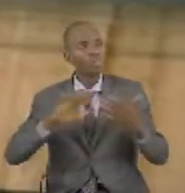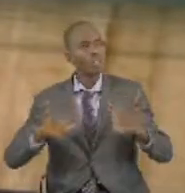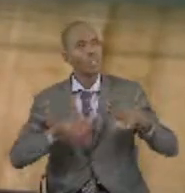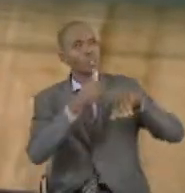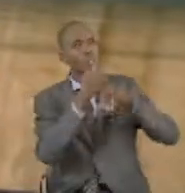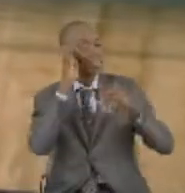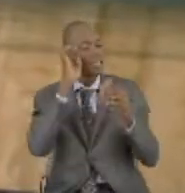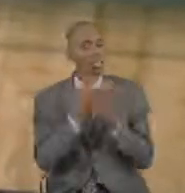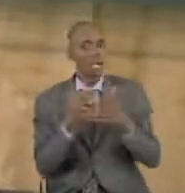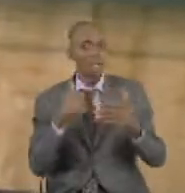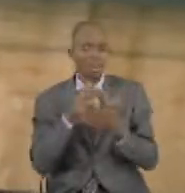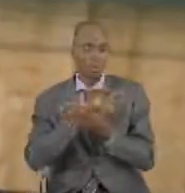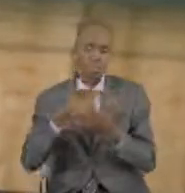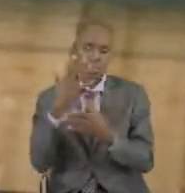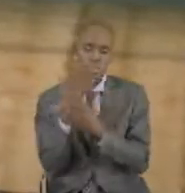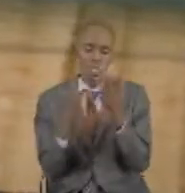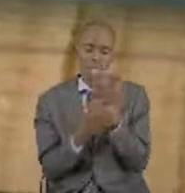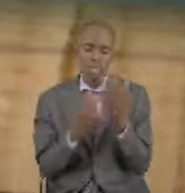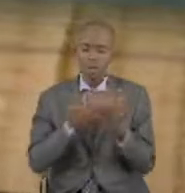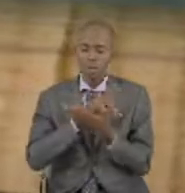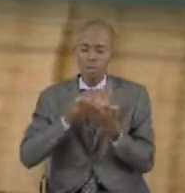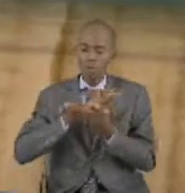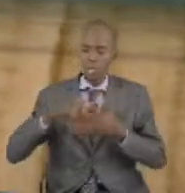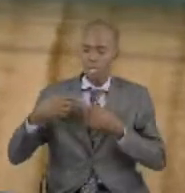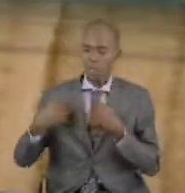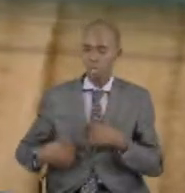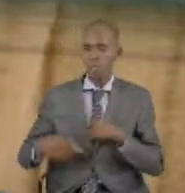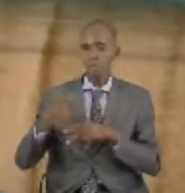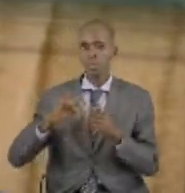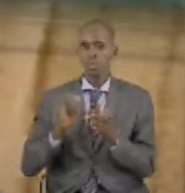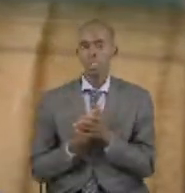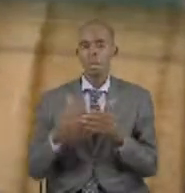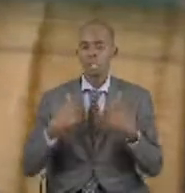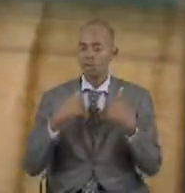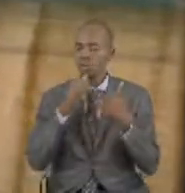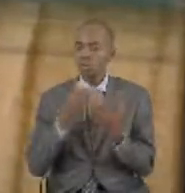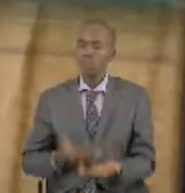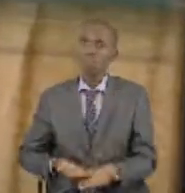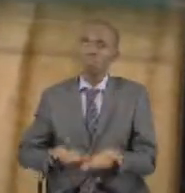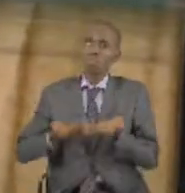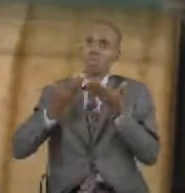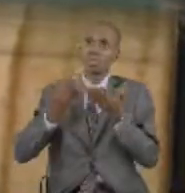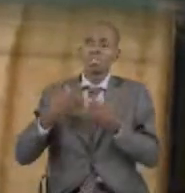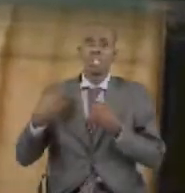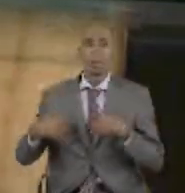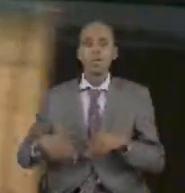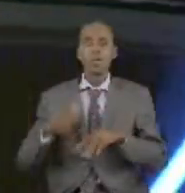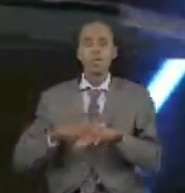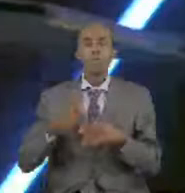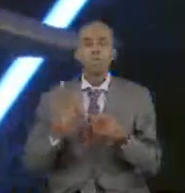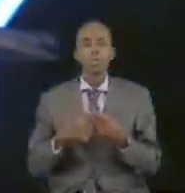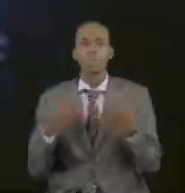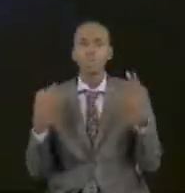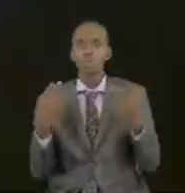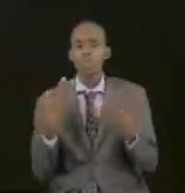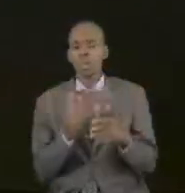l'est mais pur le même pu les mains ils ne sentaient le coeur pur c'est cela qui ne livre pas le met à la vanité